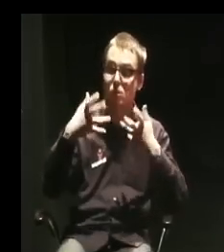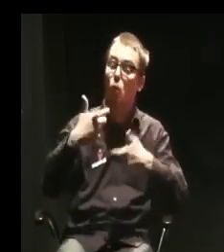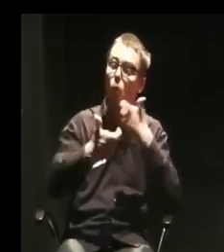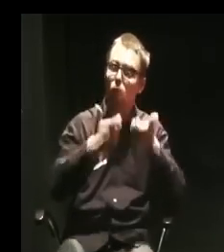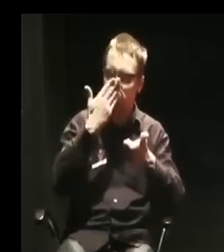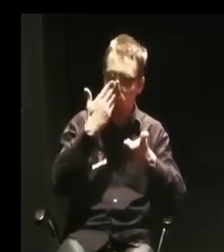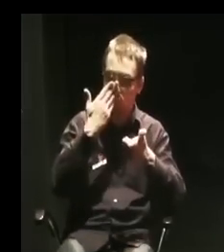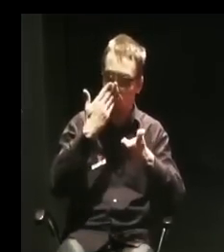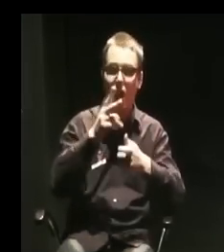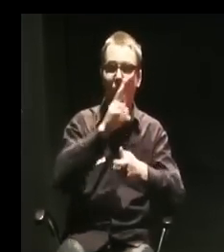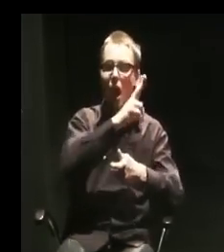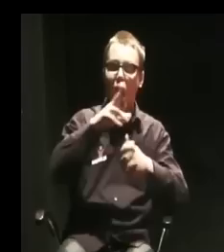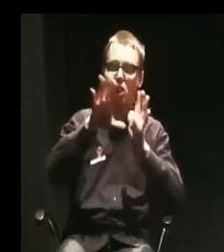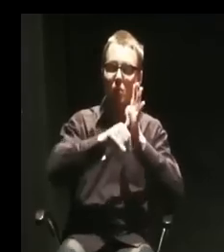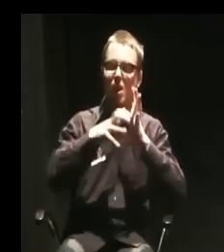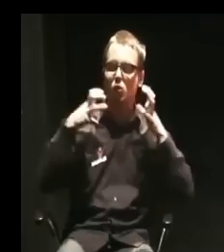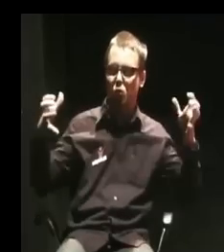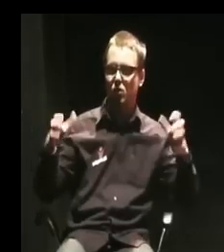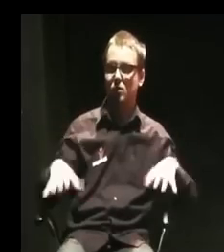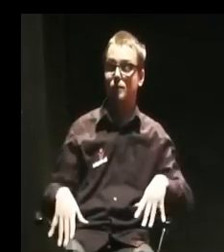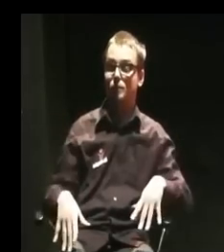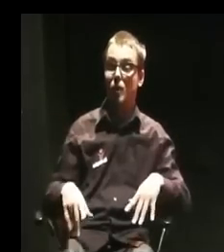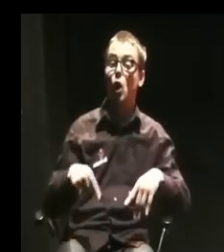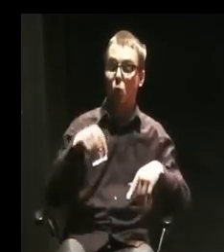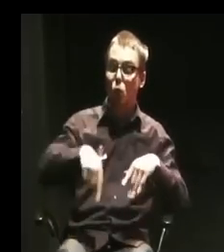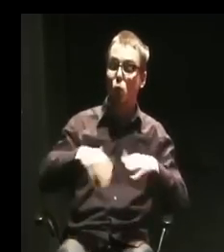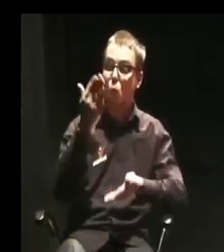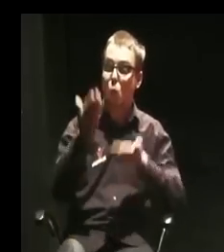Lublinie około 70%